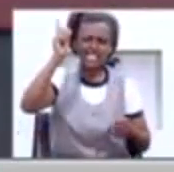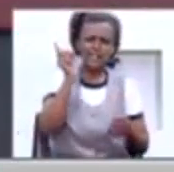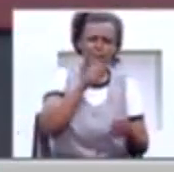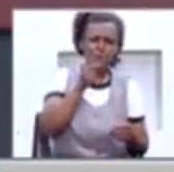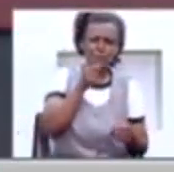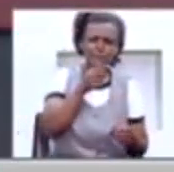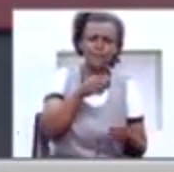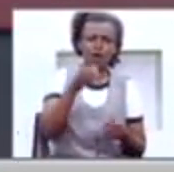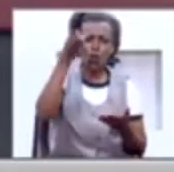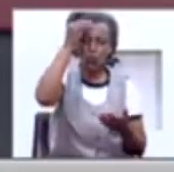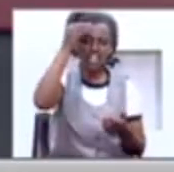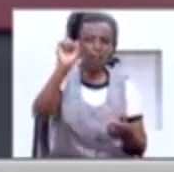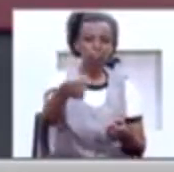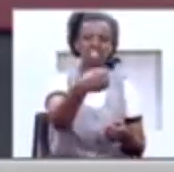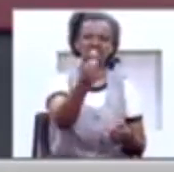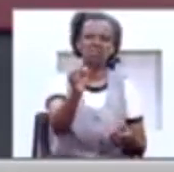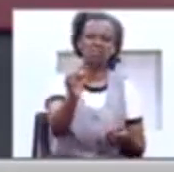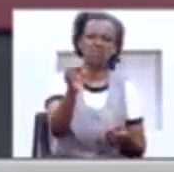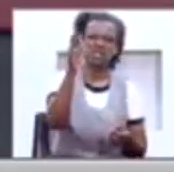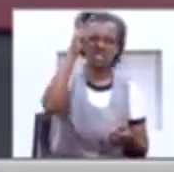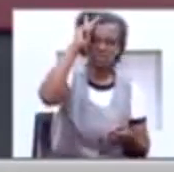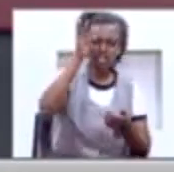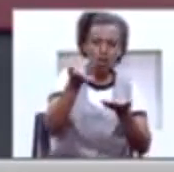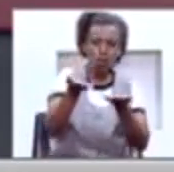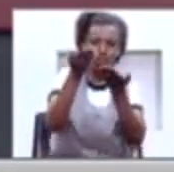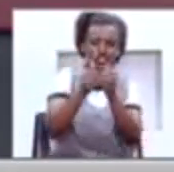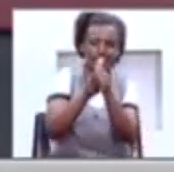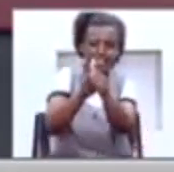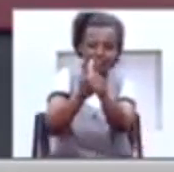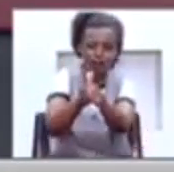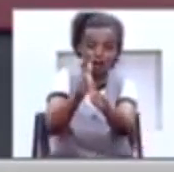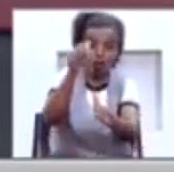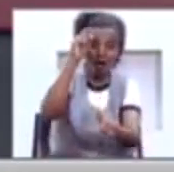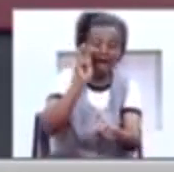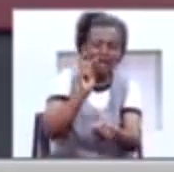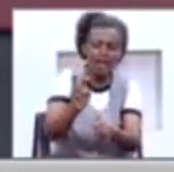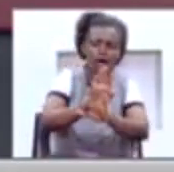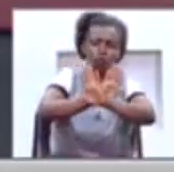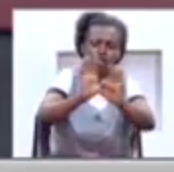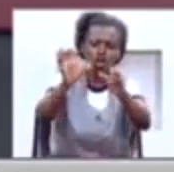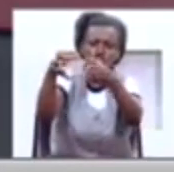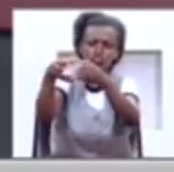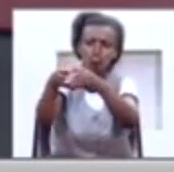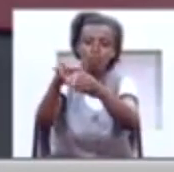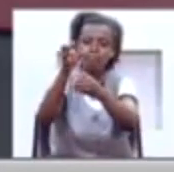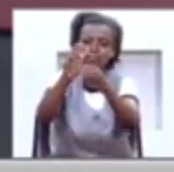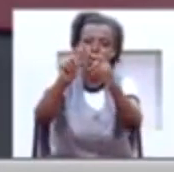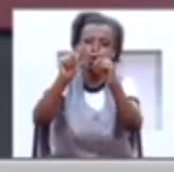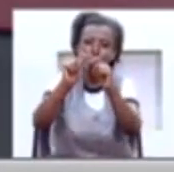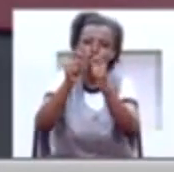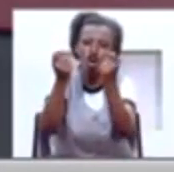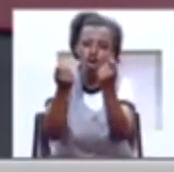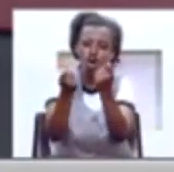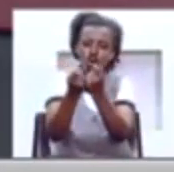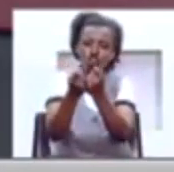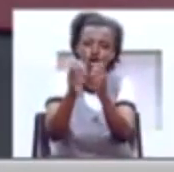w'umunyarwanda wese ngo yige noneho abahanga bazamurwe bakurikije ubuhanga bwabo arareba gusa icyiciro yise ubwoko nyamwishi